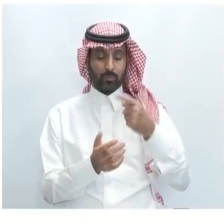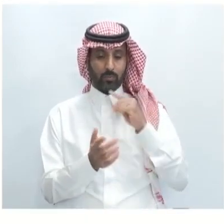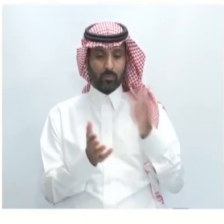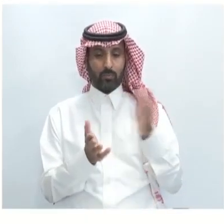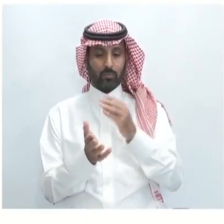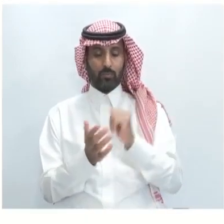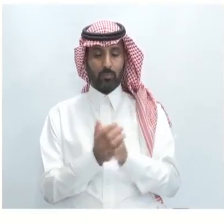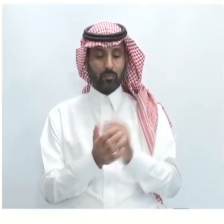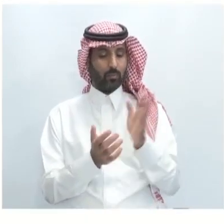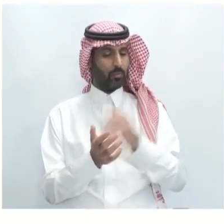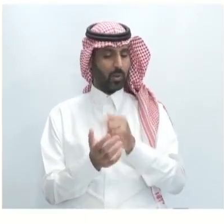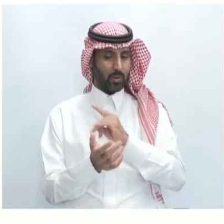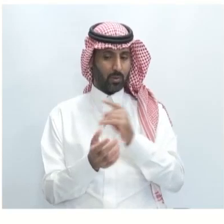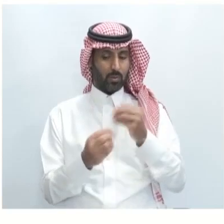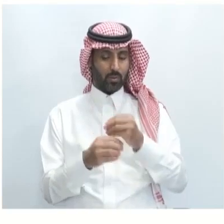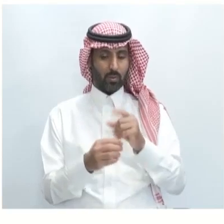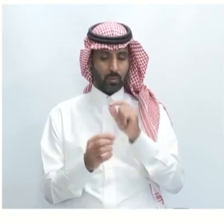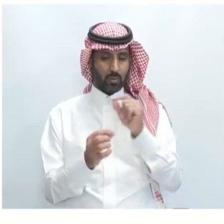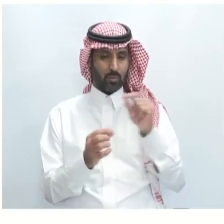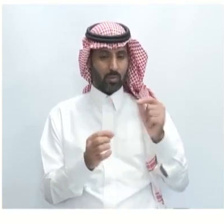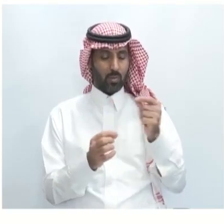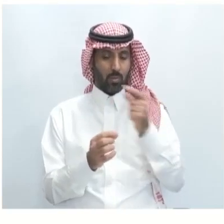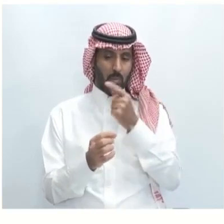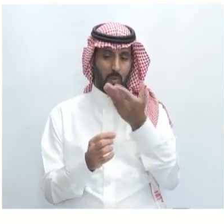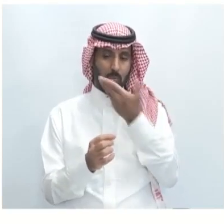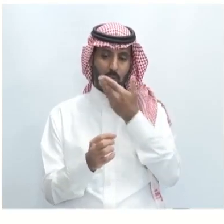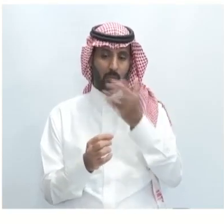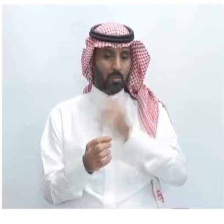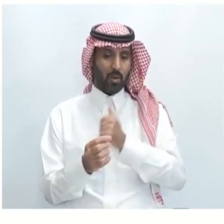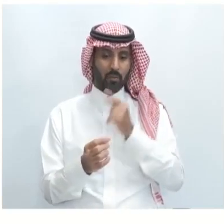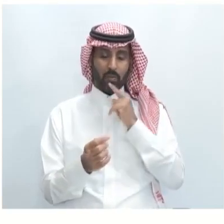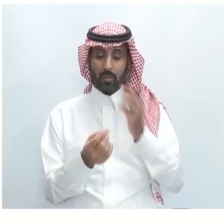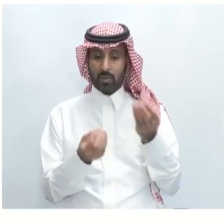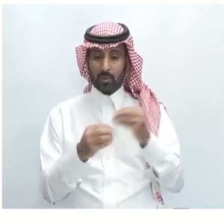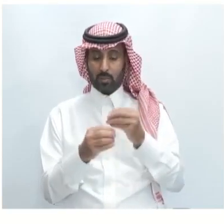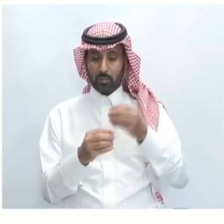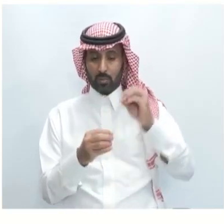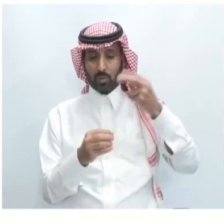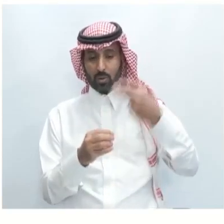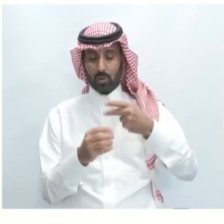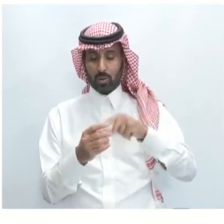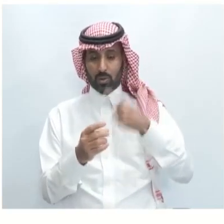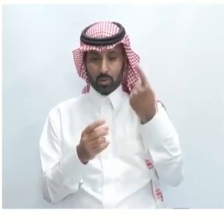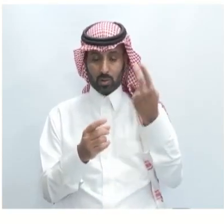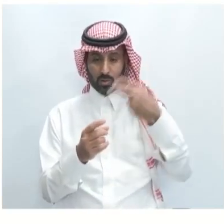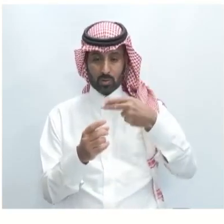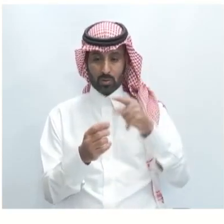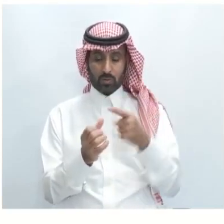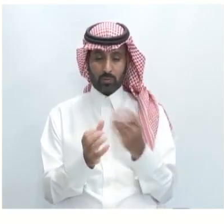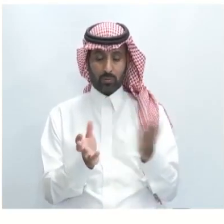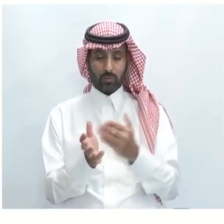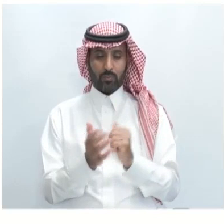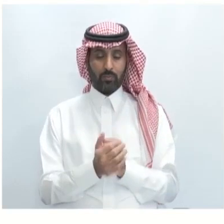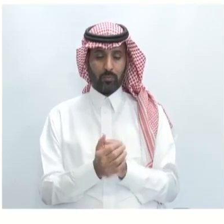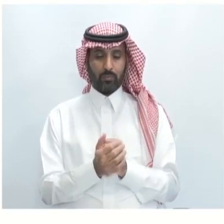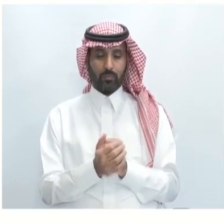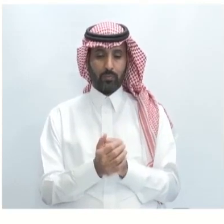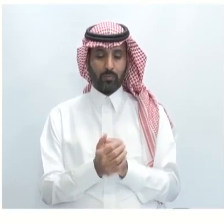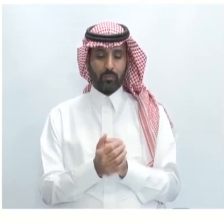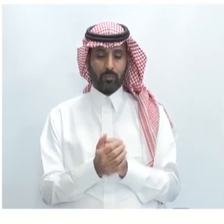لكن هنا ليست تحتوي على الجزيئات ما انما تحتوي على مجموعات هيدروكسيل متعدده وايضا ذرات هيدروجين وسنتعرف